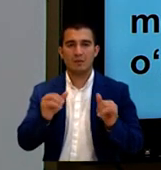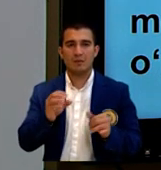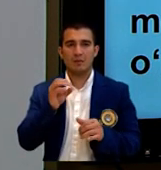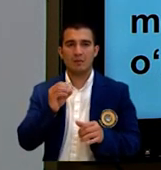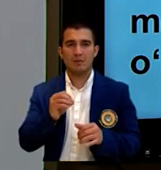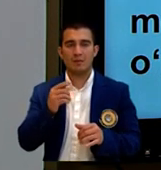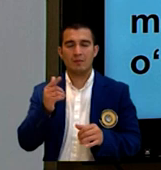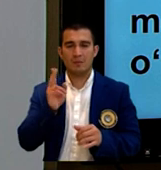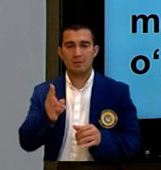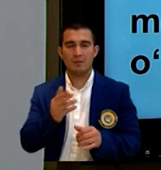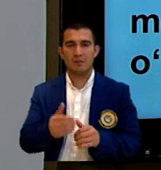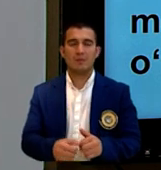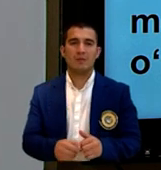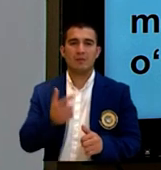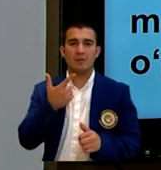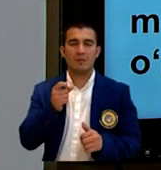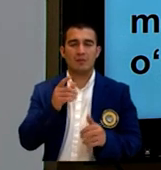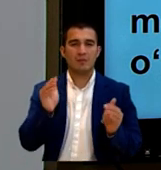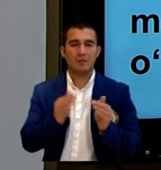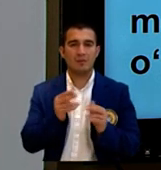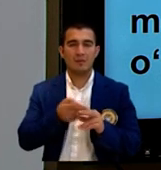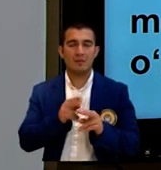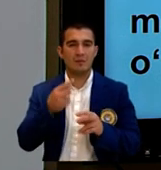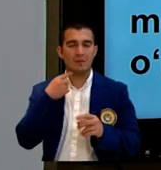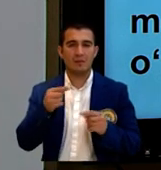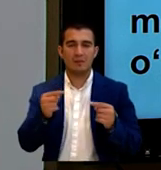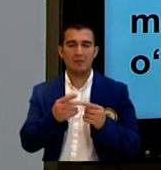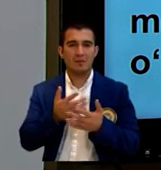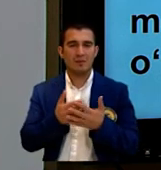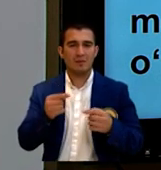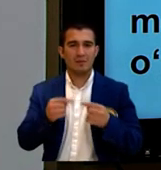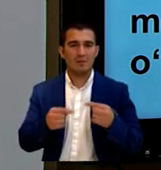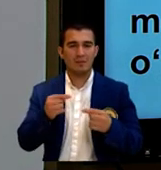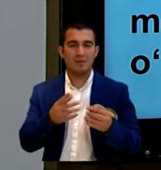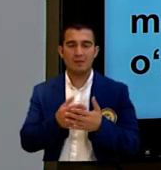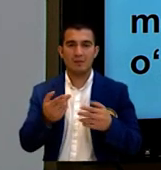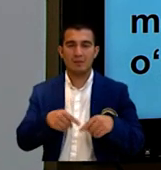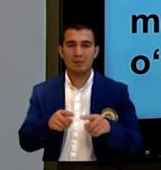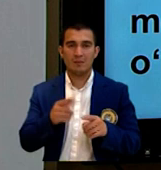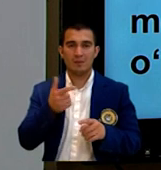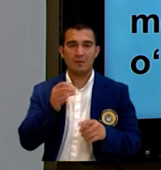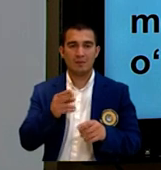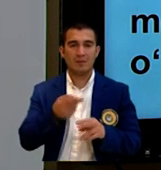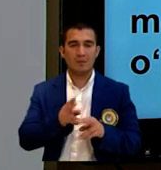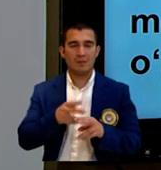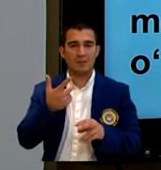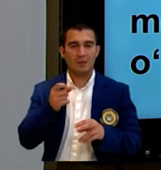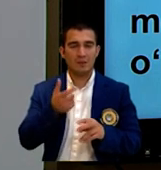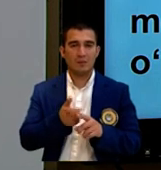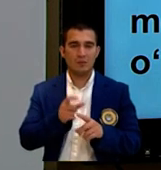kinetik. Gaz bosimi hajmi birligidagi molekullarning kinetik energiyasining